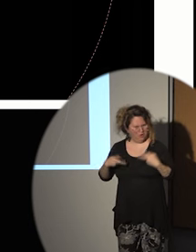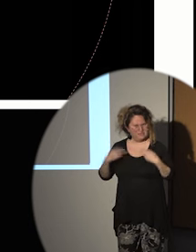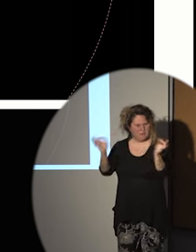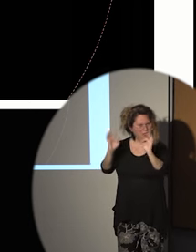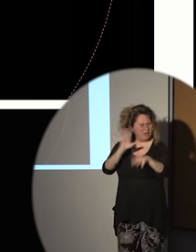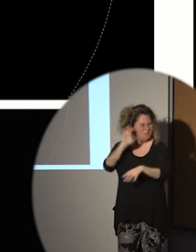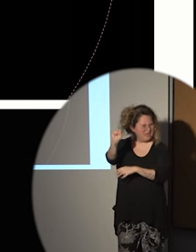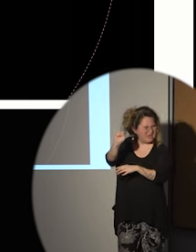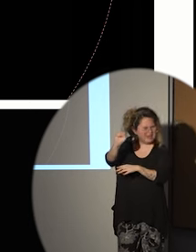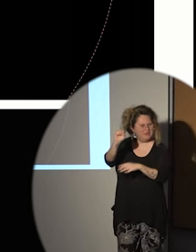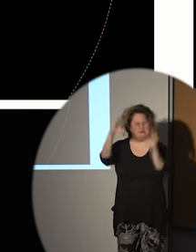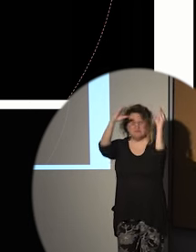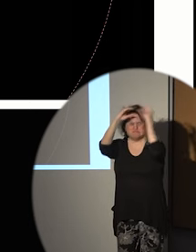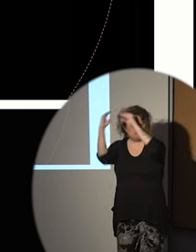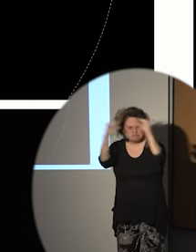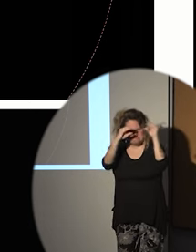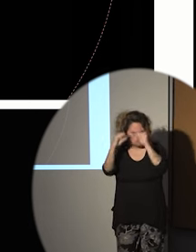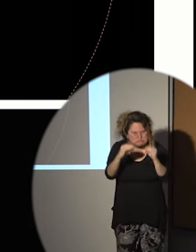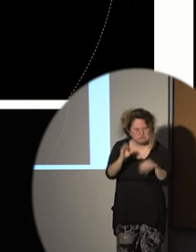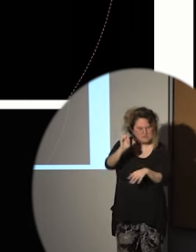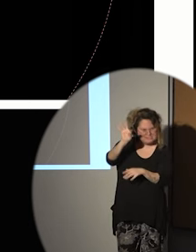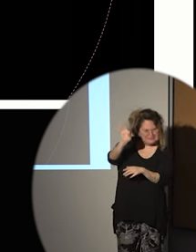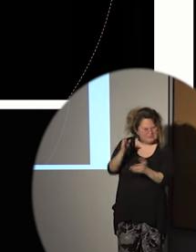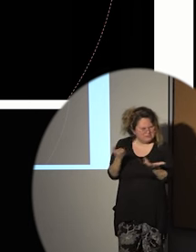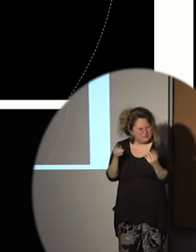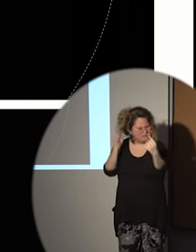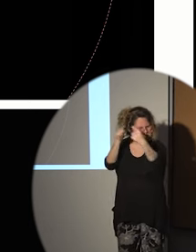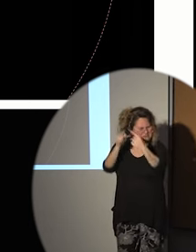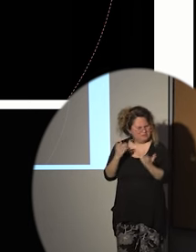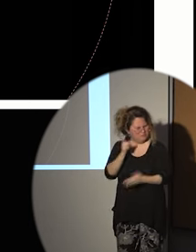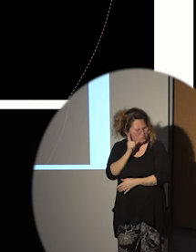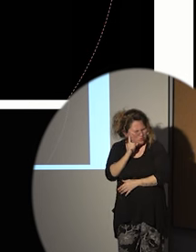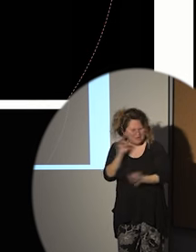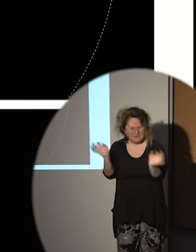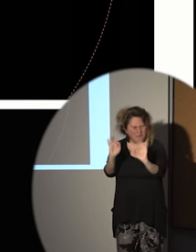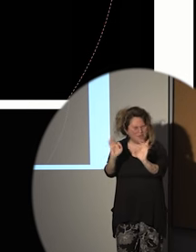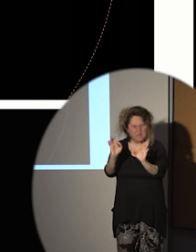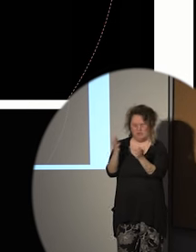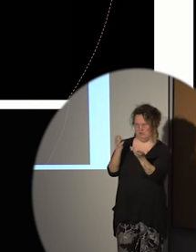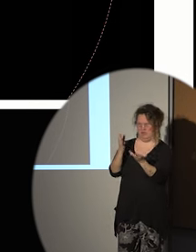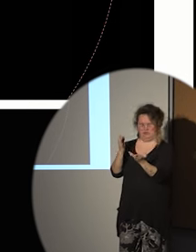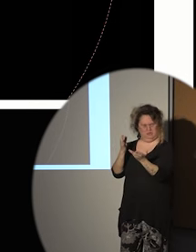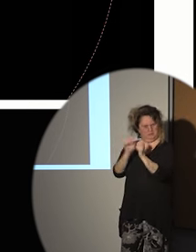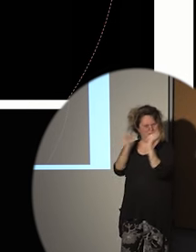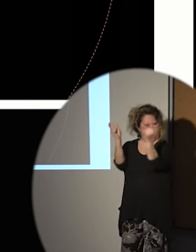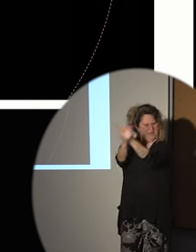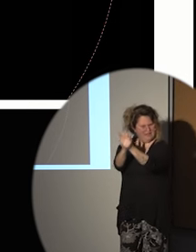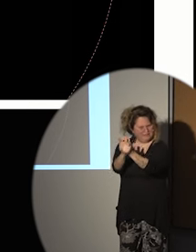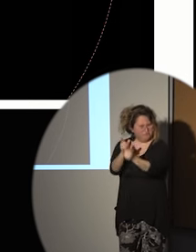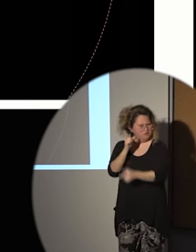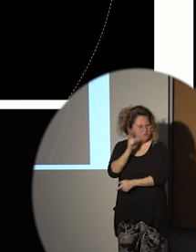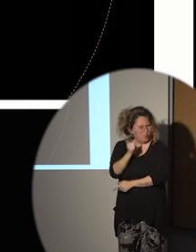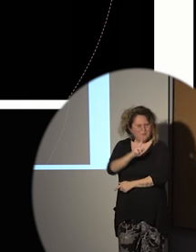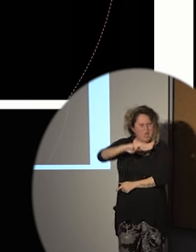Carter, qui proposait d'expliquer ce qu'on appelle le paradoxe de Fermi, pourquoi on n'arrive pas à connaître d'autres